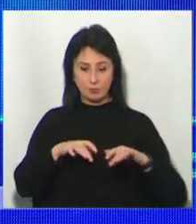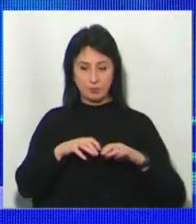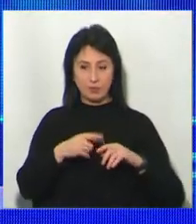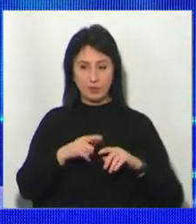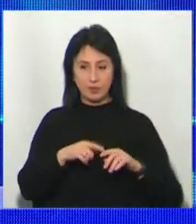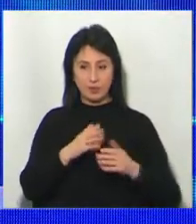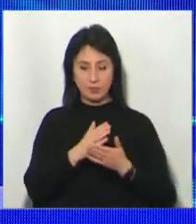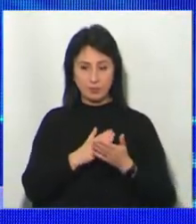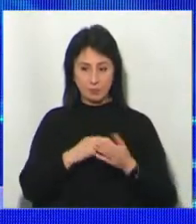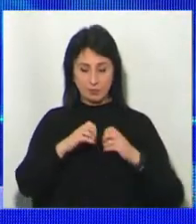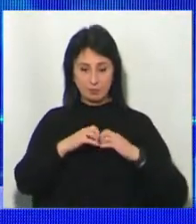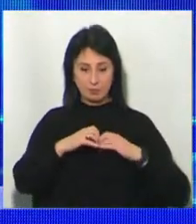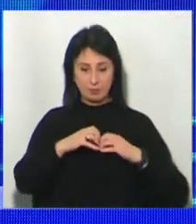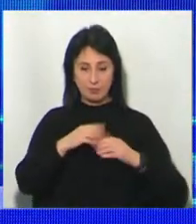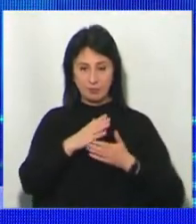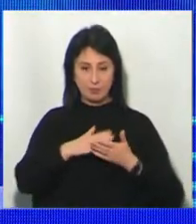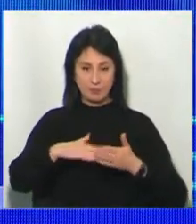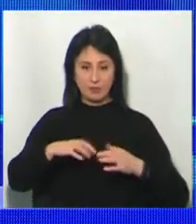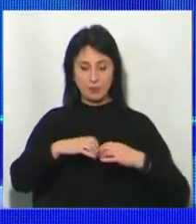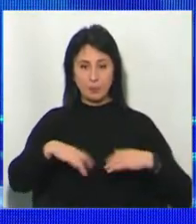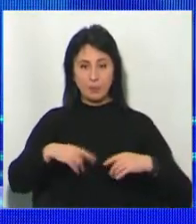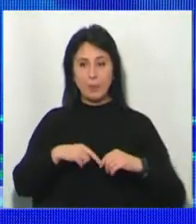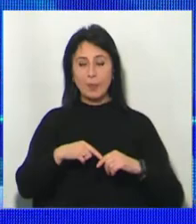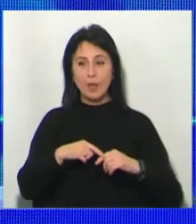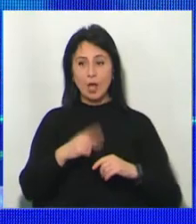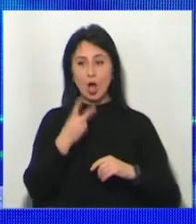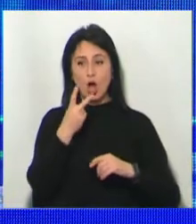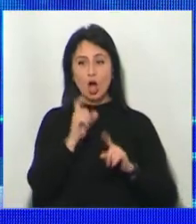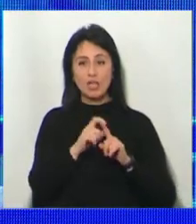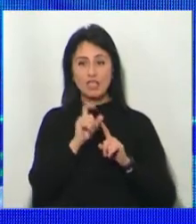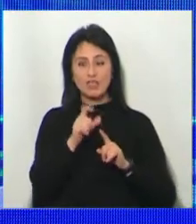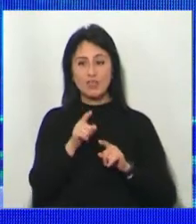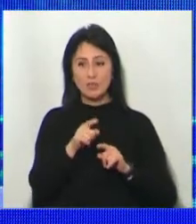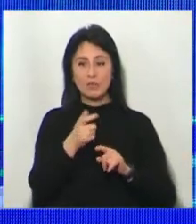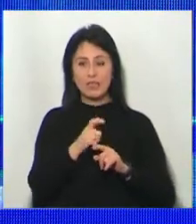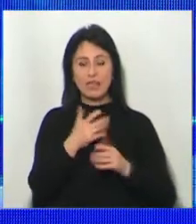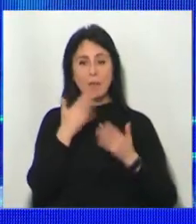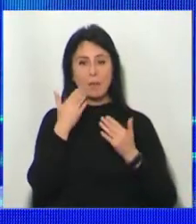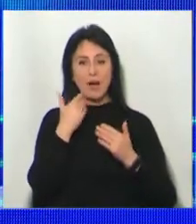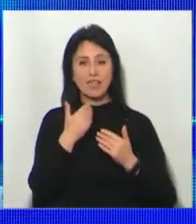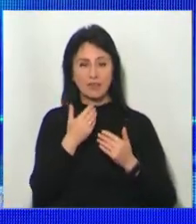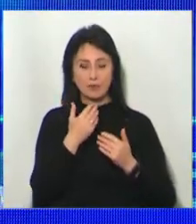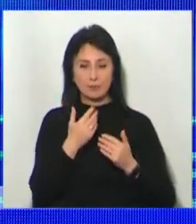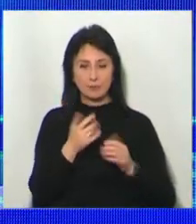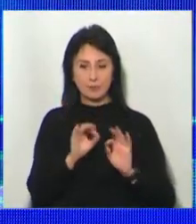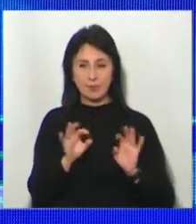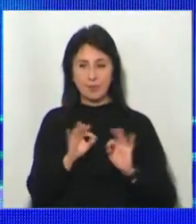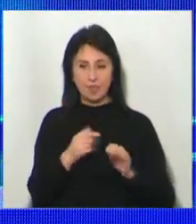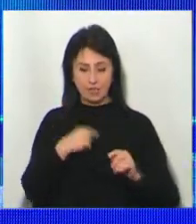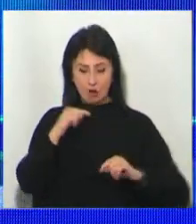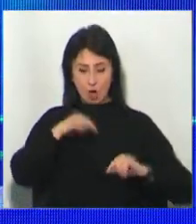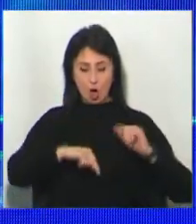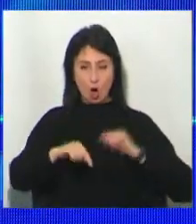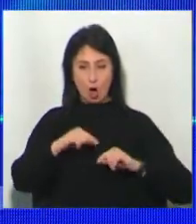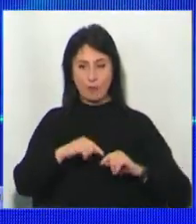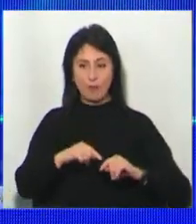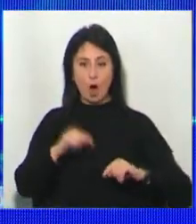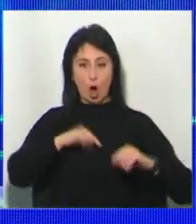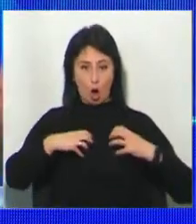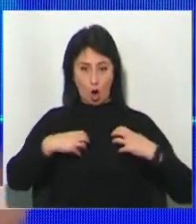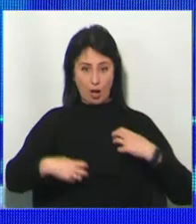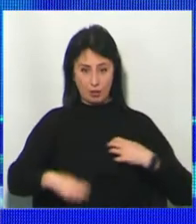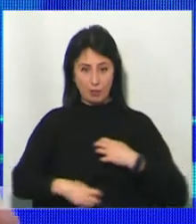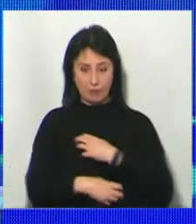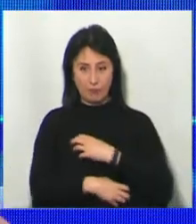პროდუქტი პურინების. თუ საინტერესოა ორი სიტყვით ვიტყვი, აი ძალიან მარტივ ენაზე, ჩვენი ორგანიზმი შედგება